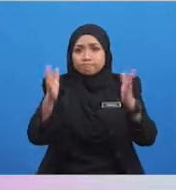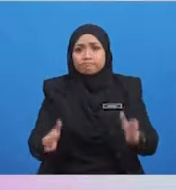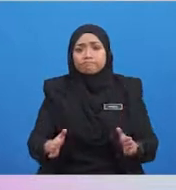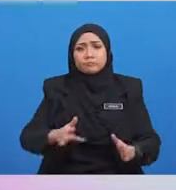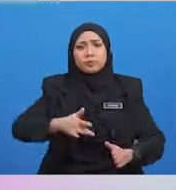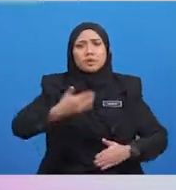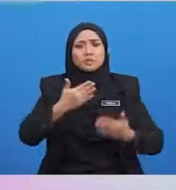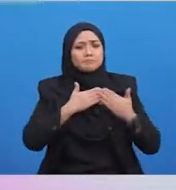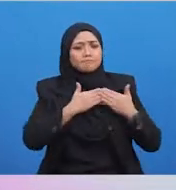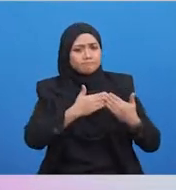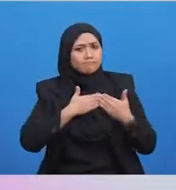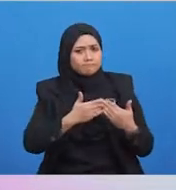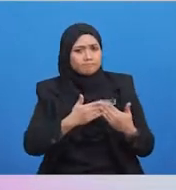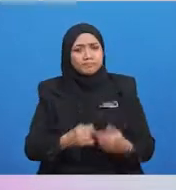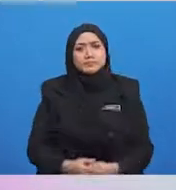amat gemuruh.